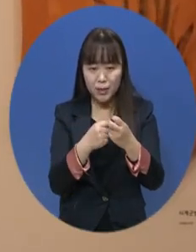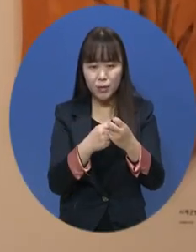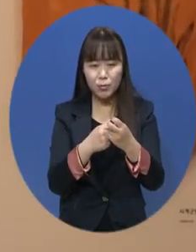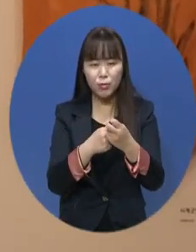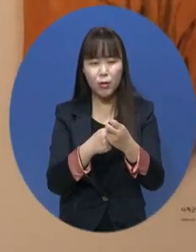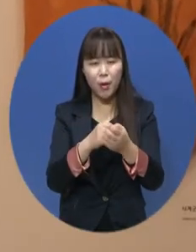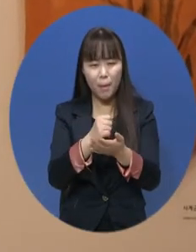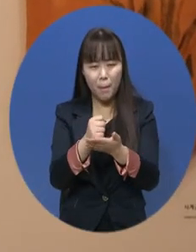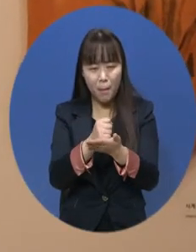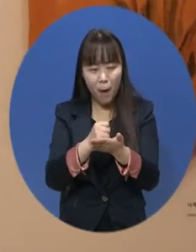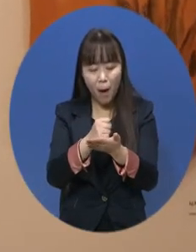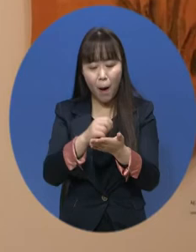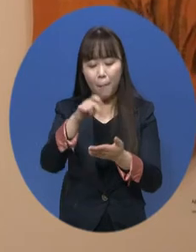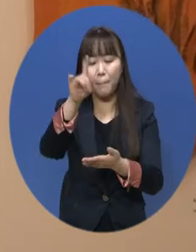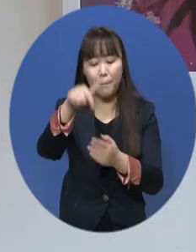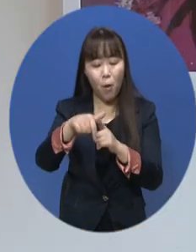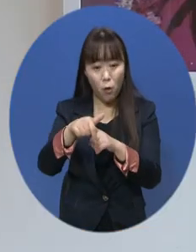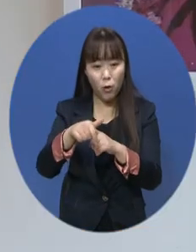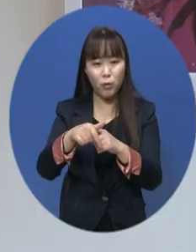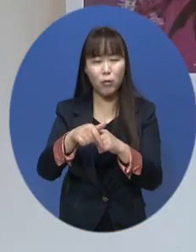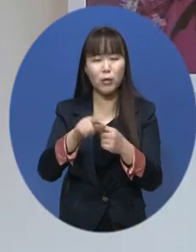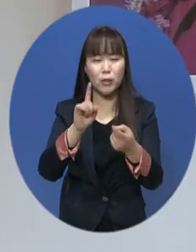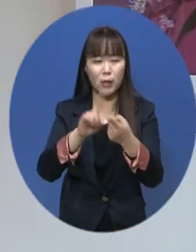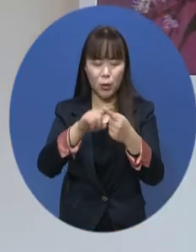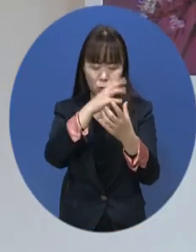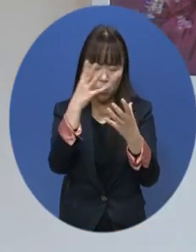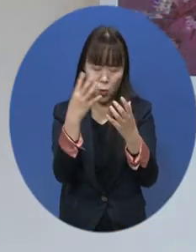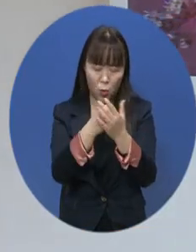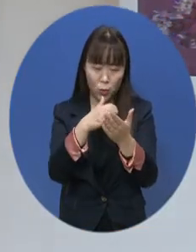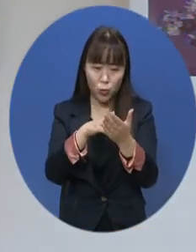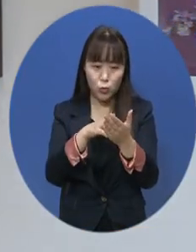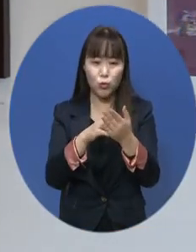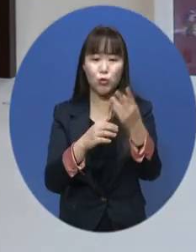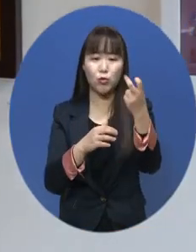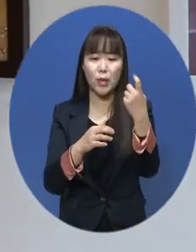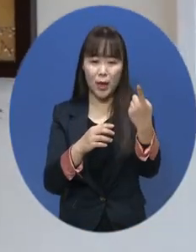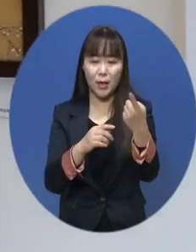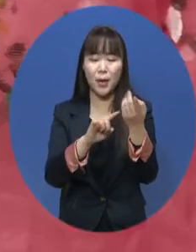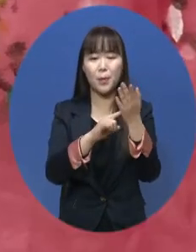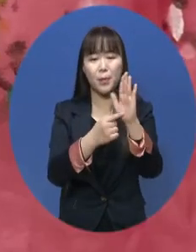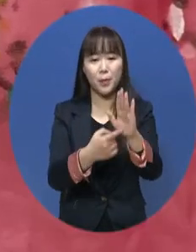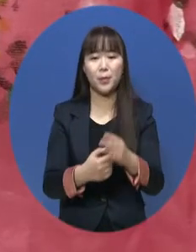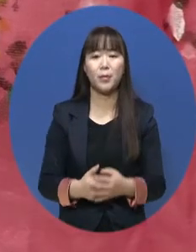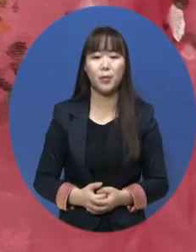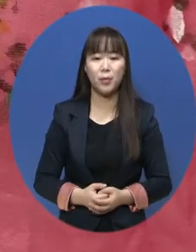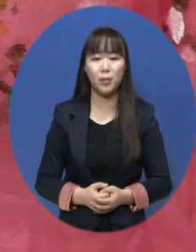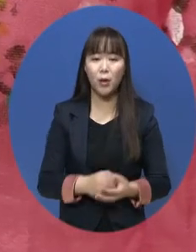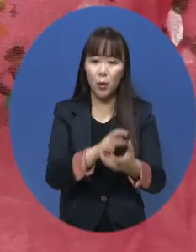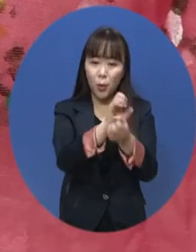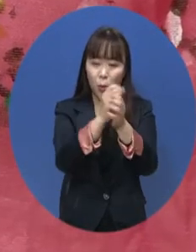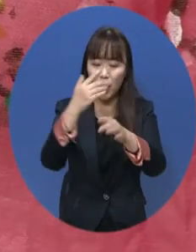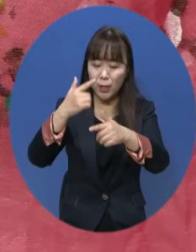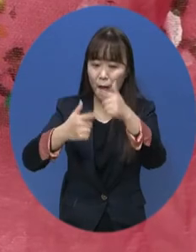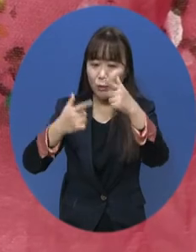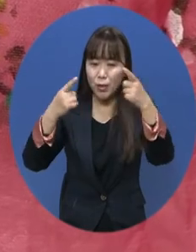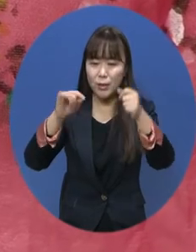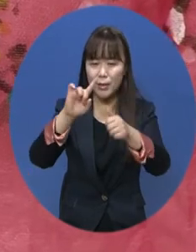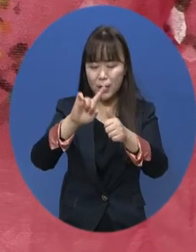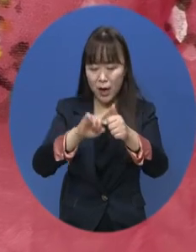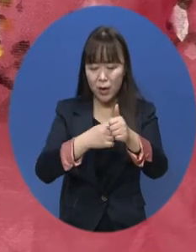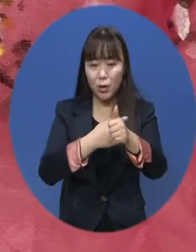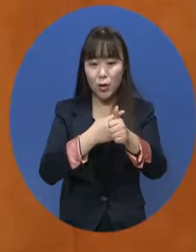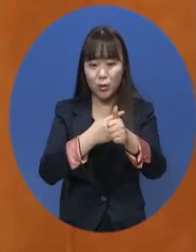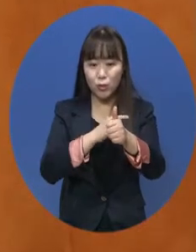먹향기를 고스란히 화폭에 담아낸 작품 총 21점이 선을 보입니다. 꽃과 나무 등 자연을